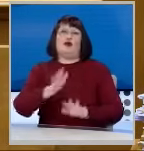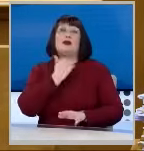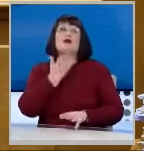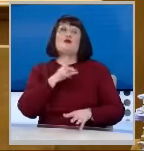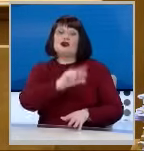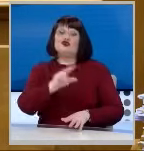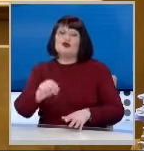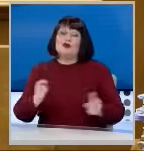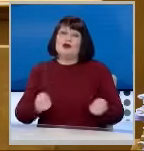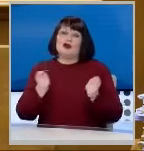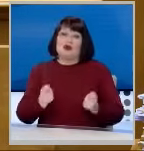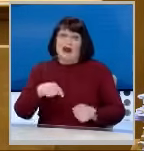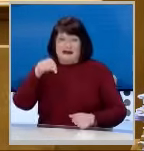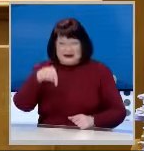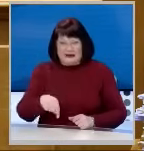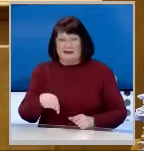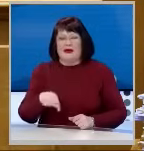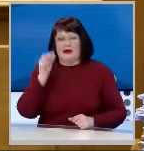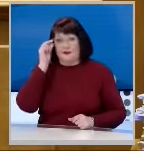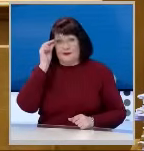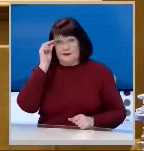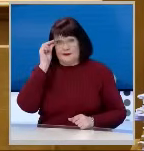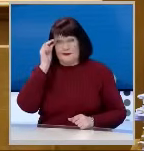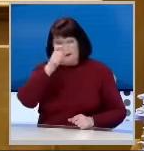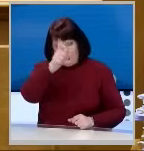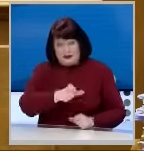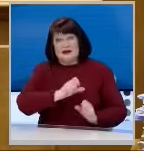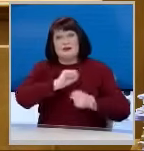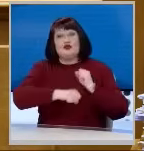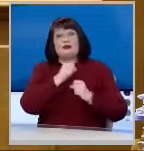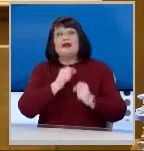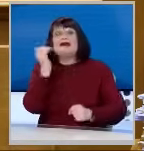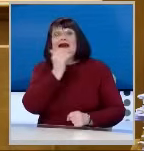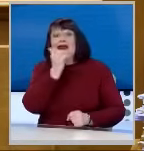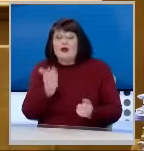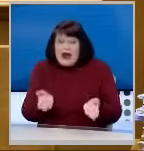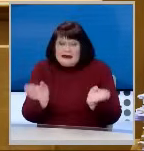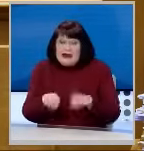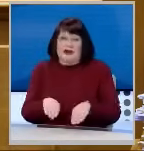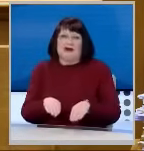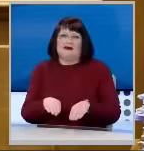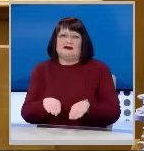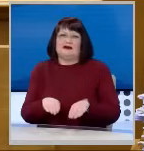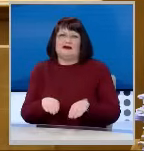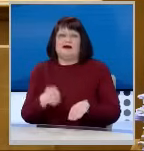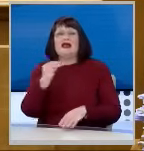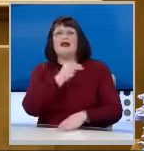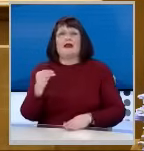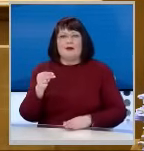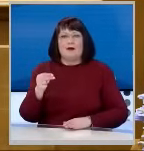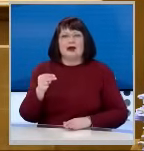σας και σήμερα που επιχειρείτε άρων-άρων να κλείσετε την